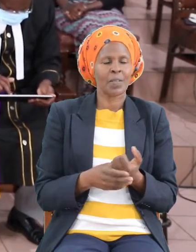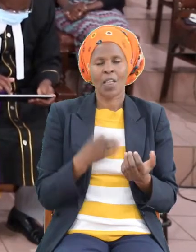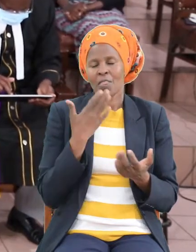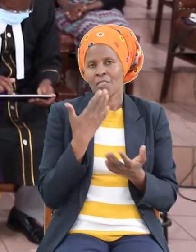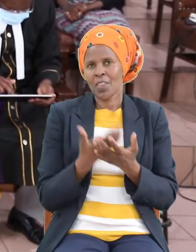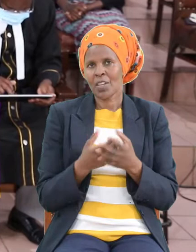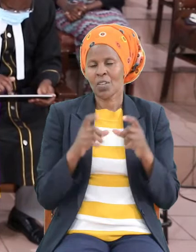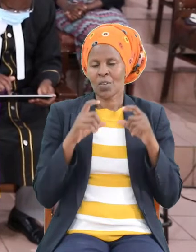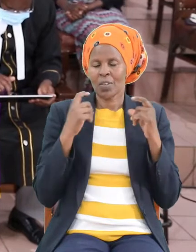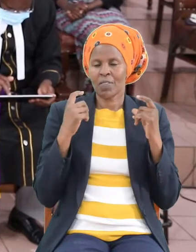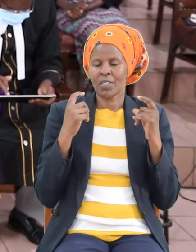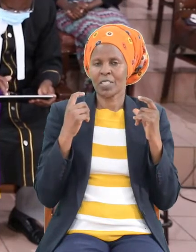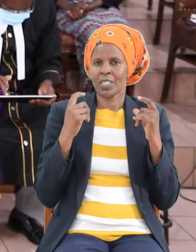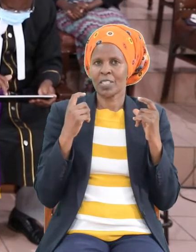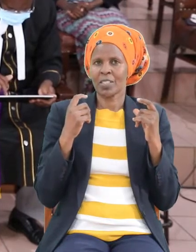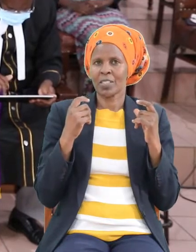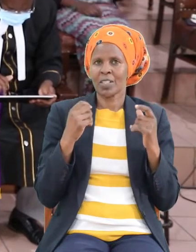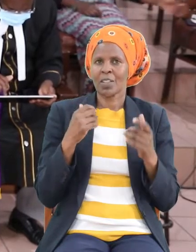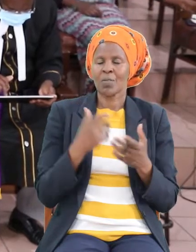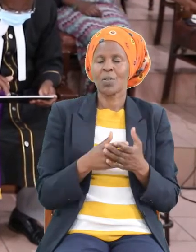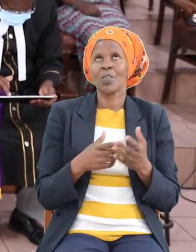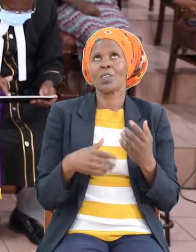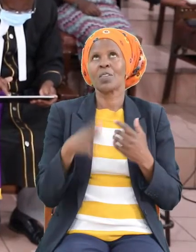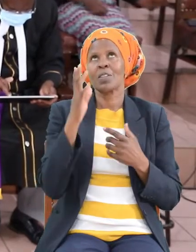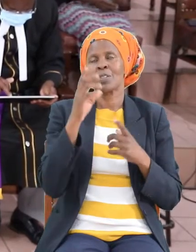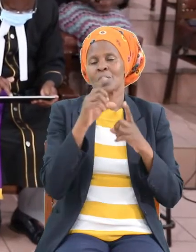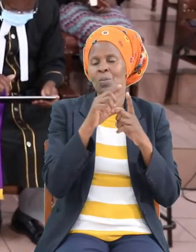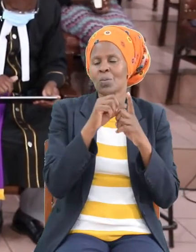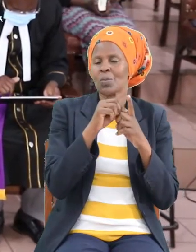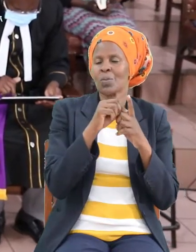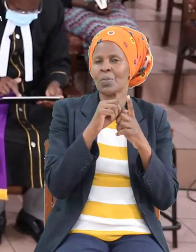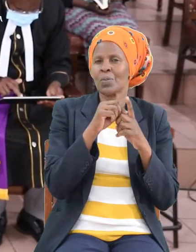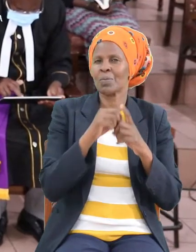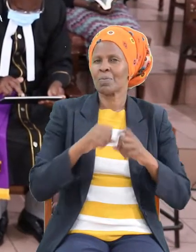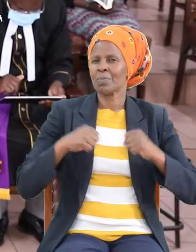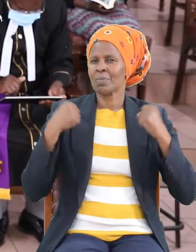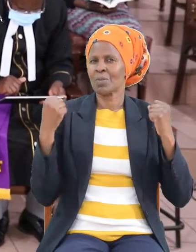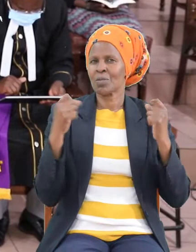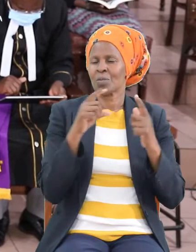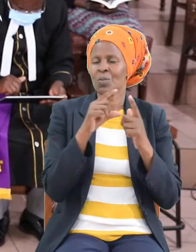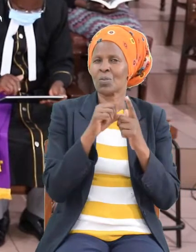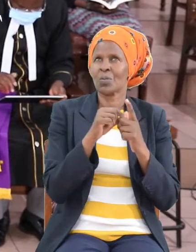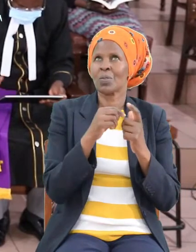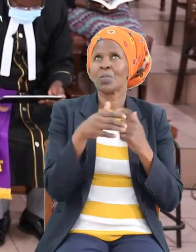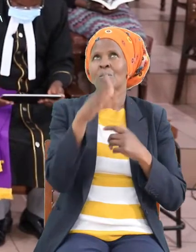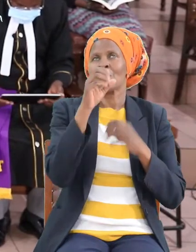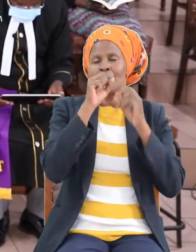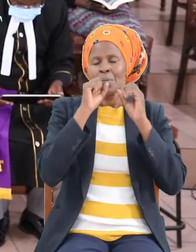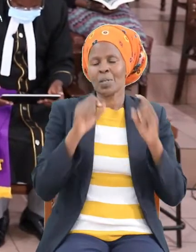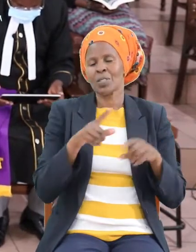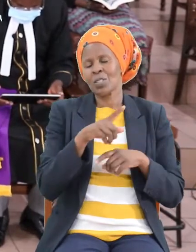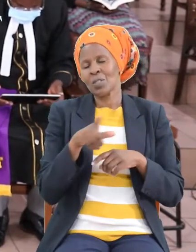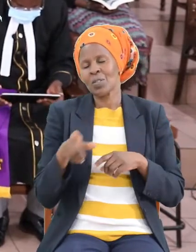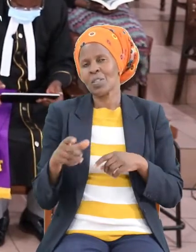Asante sana mchungaji kwa kutuletea neno la Mungu lenye nguvu. Na Bwana akubariki